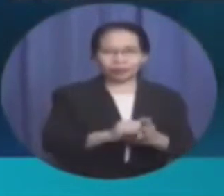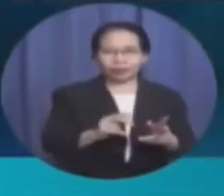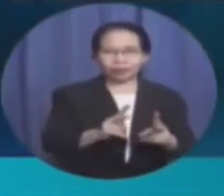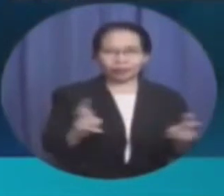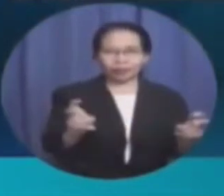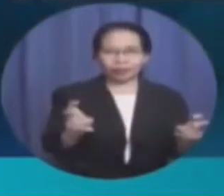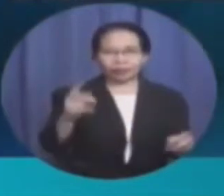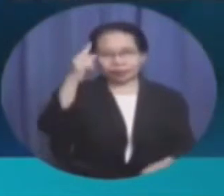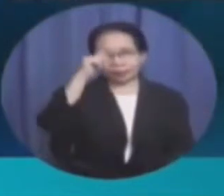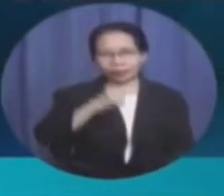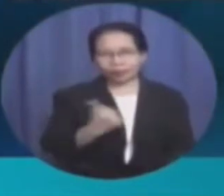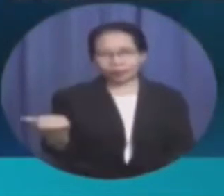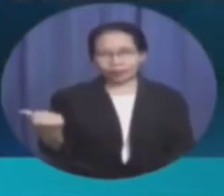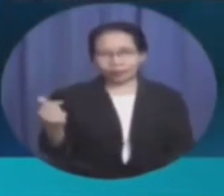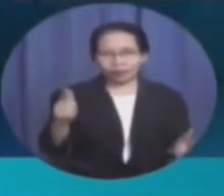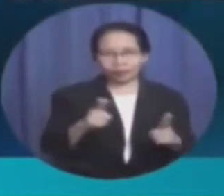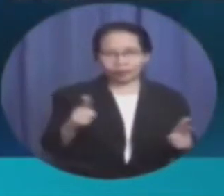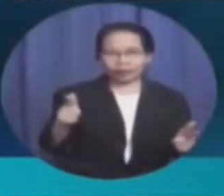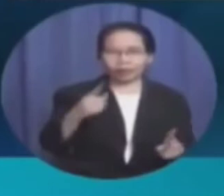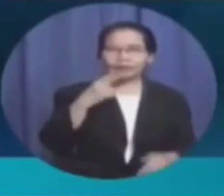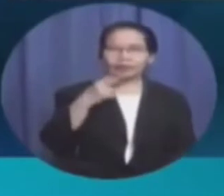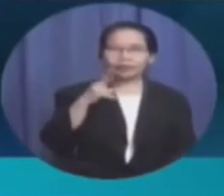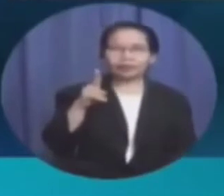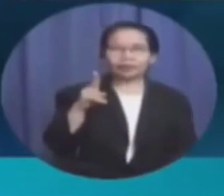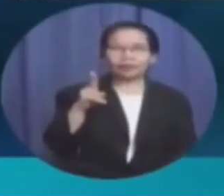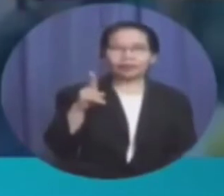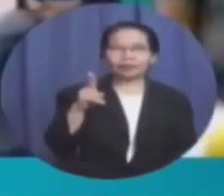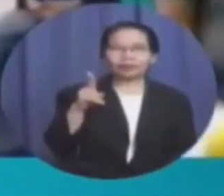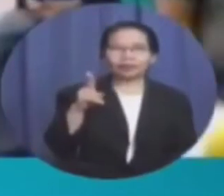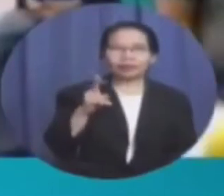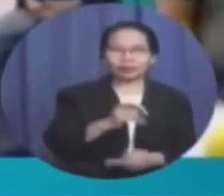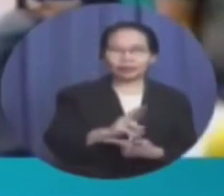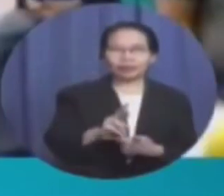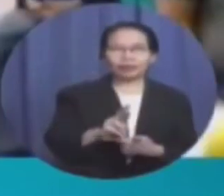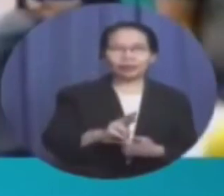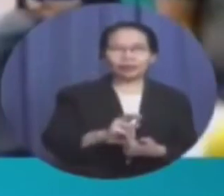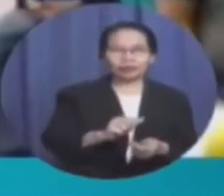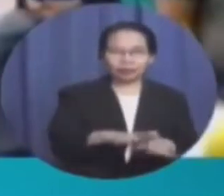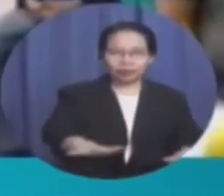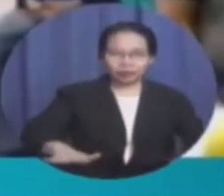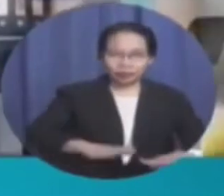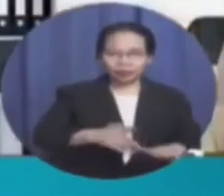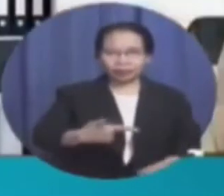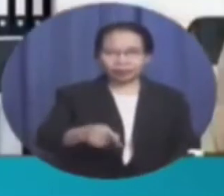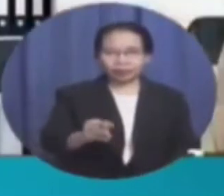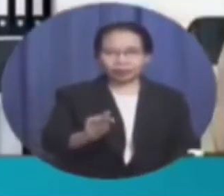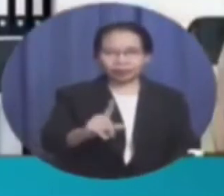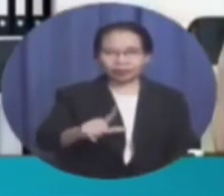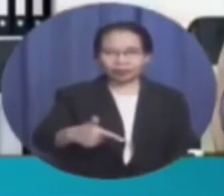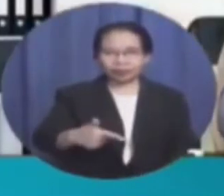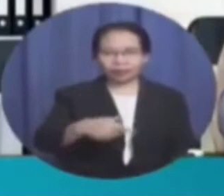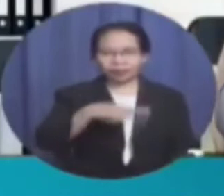Kahit akala nung iba, konti lang yung paninigarilyo o yung pagsusugal-sugal. Eh, kung hindi